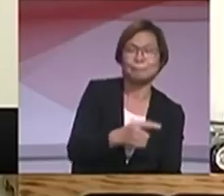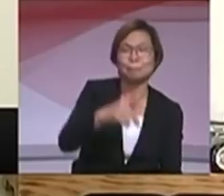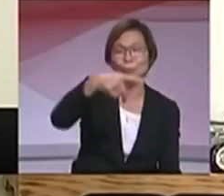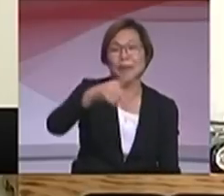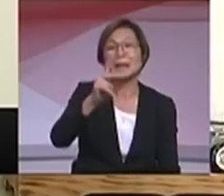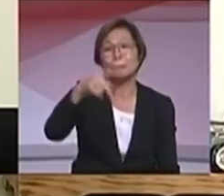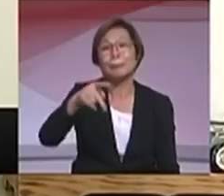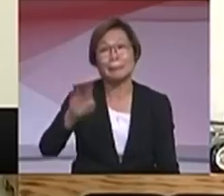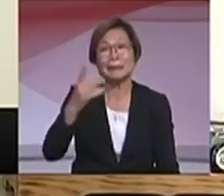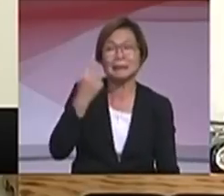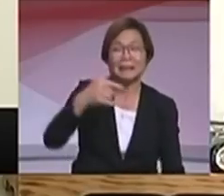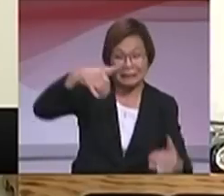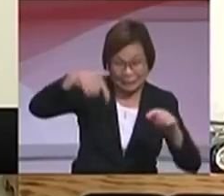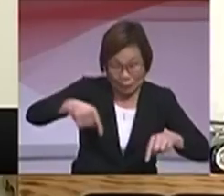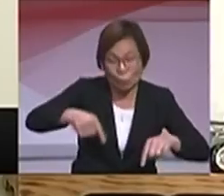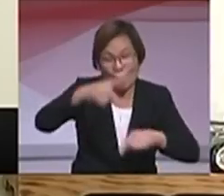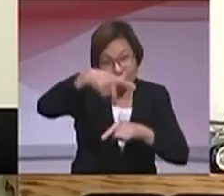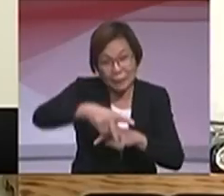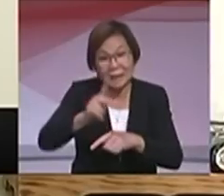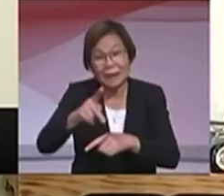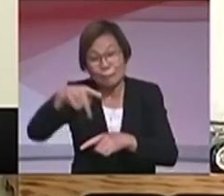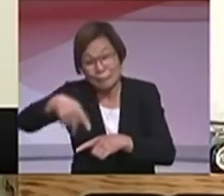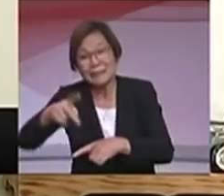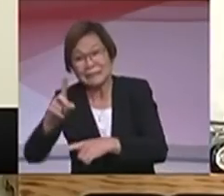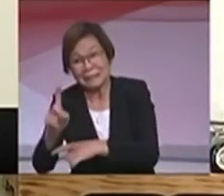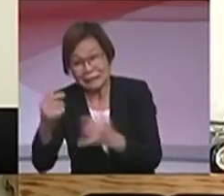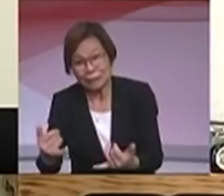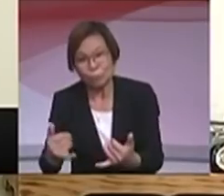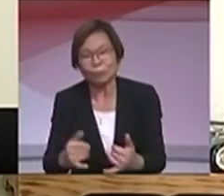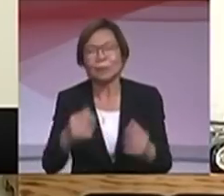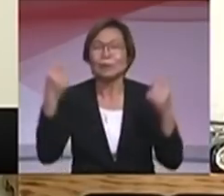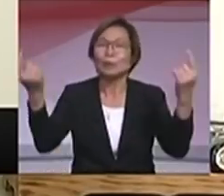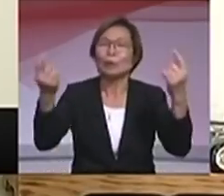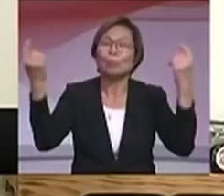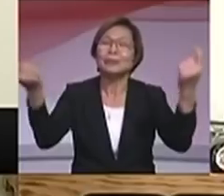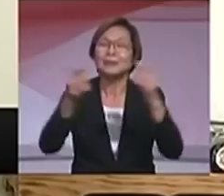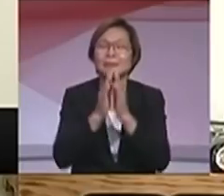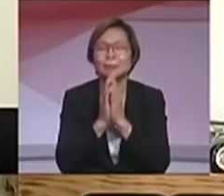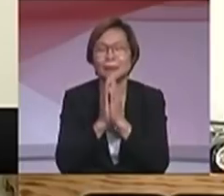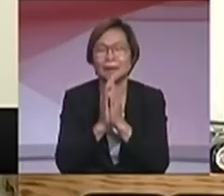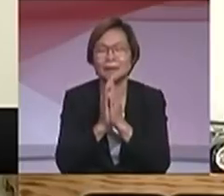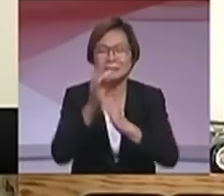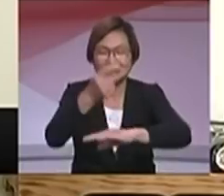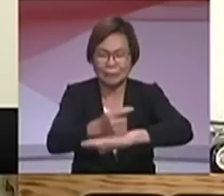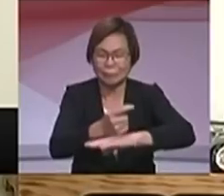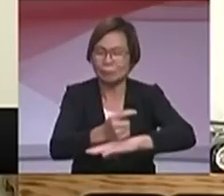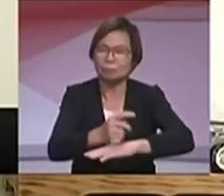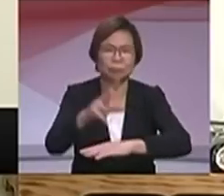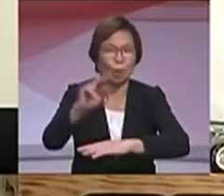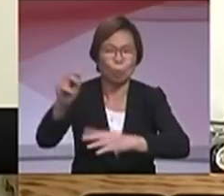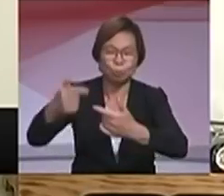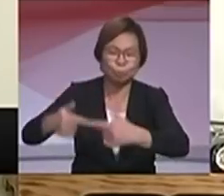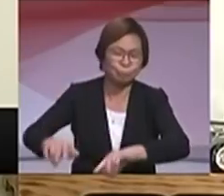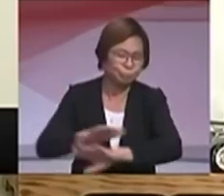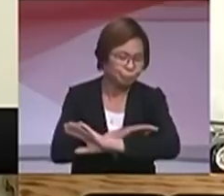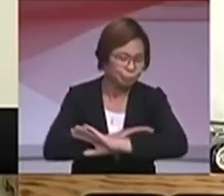Mengenai PKPD, upacara semayam di kuil adalah tidak dibenarkan